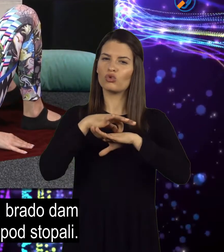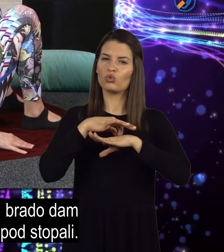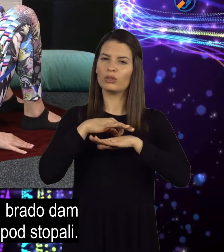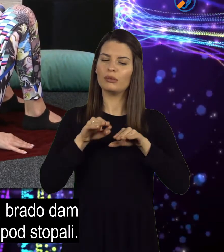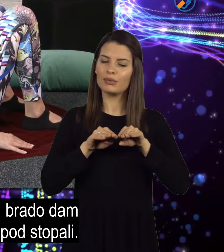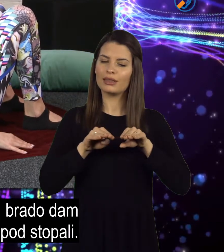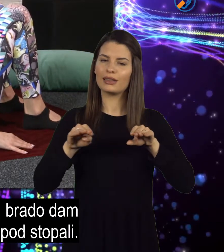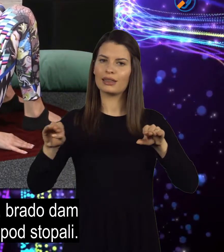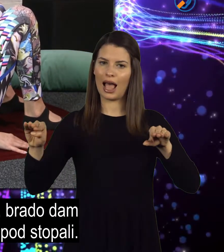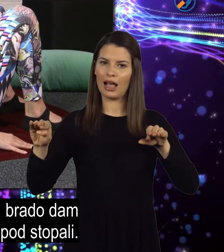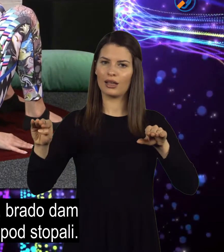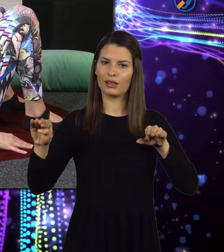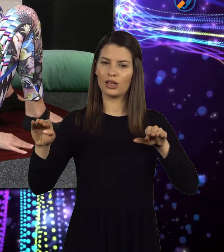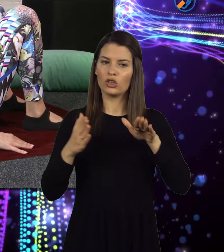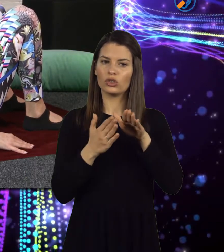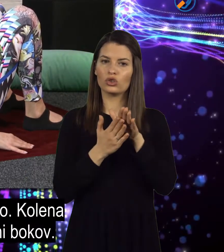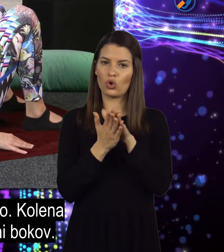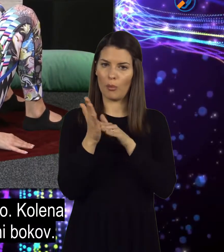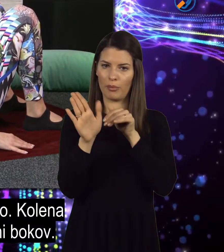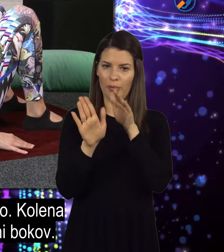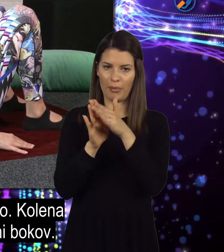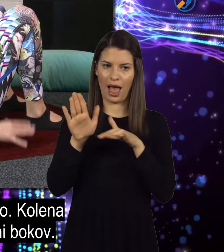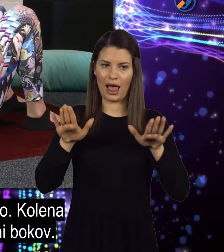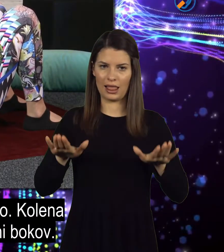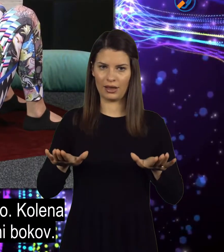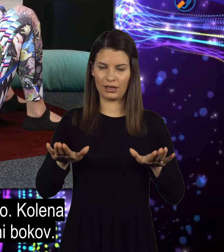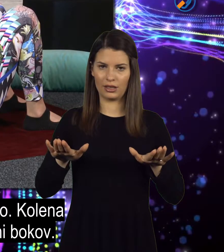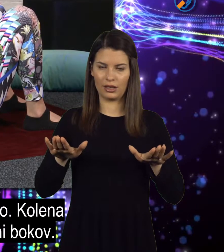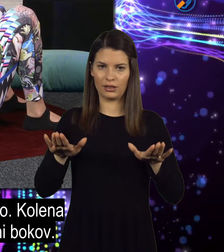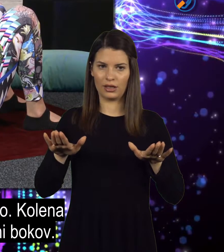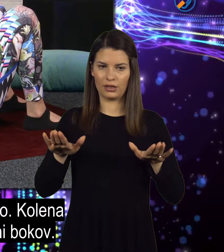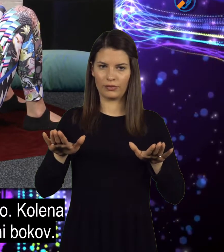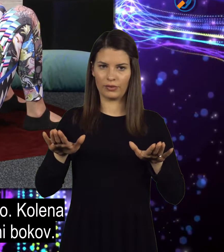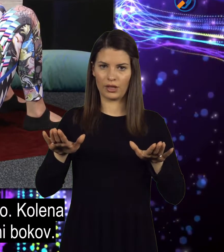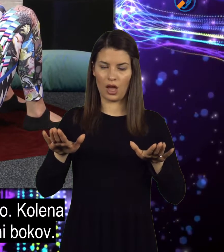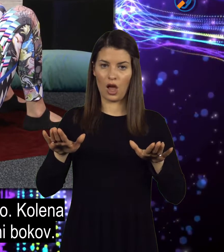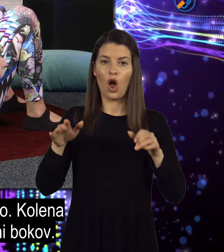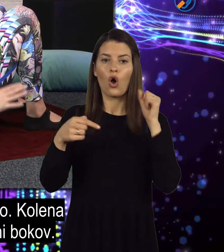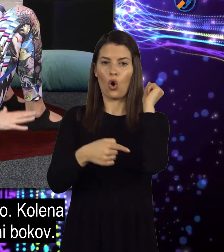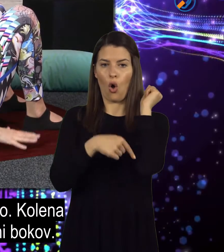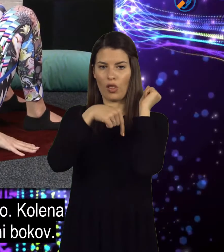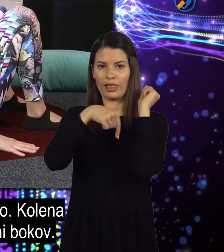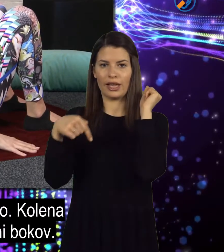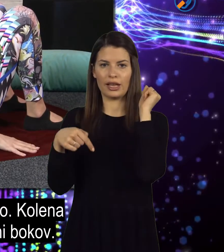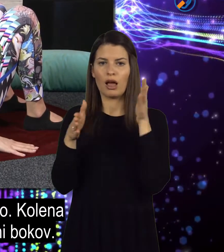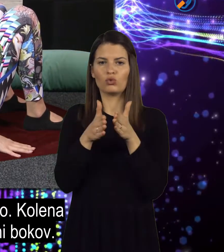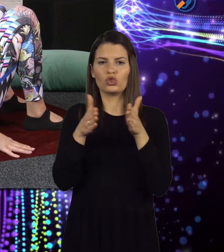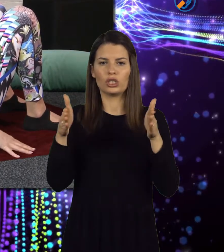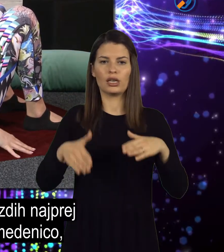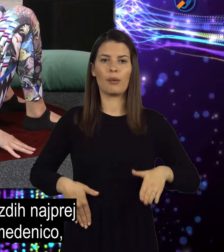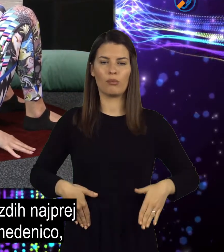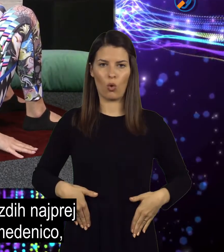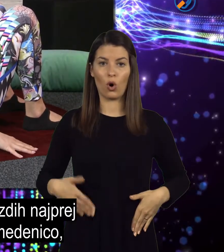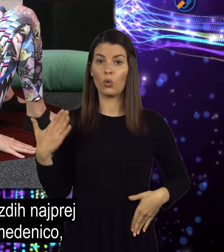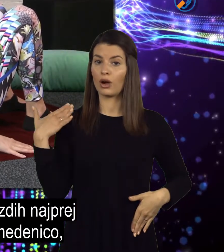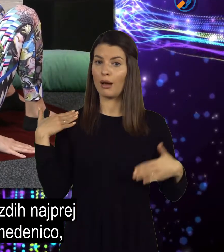Začutim tla pod stopali, razporedim težo, kolena približno v širini bokov. Torej,